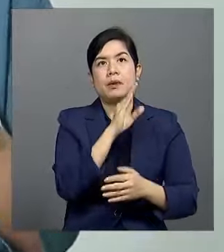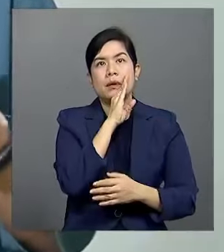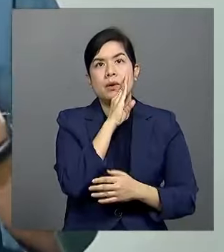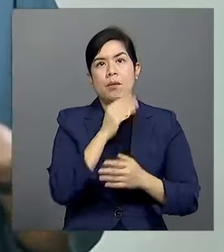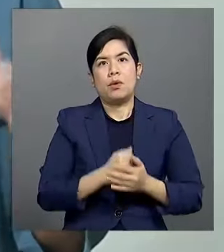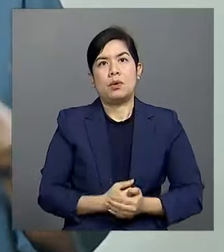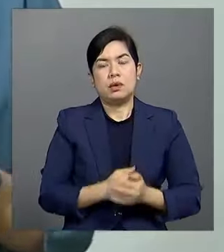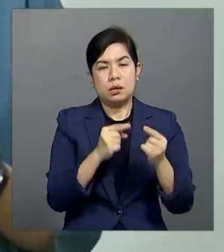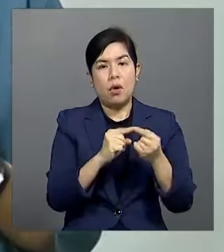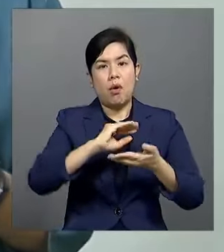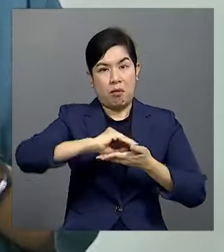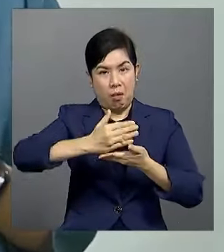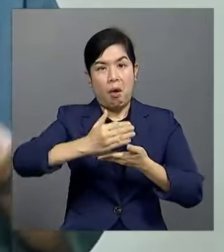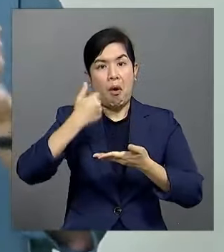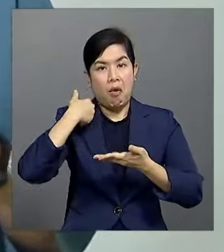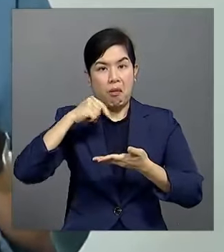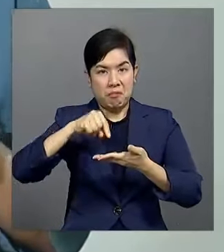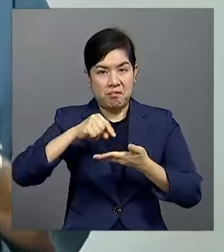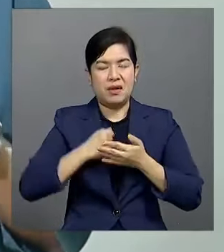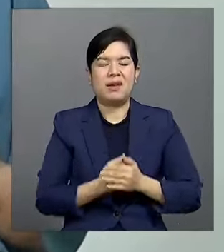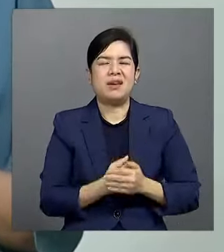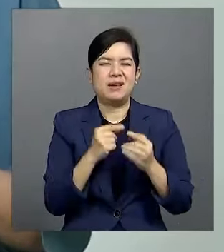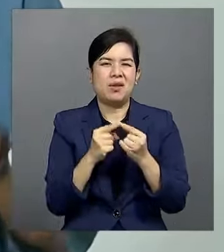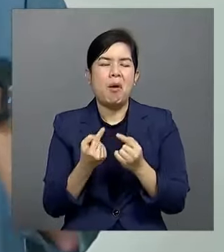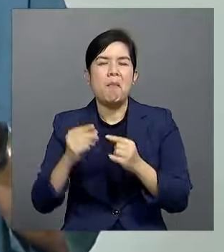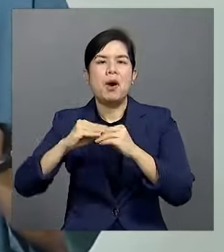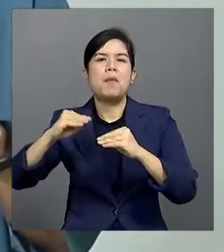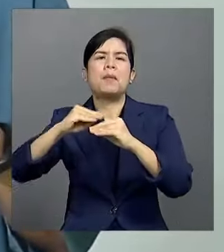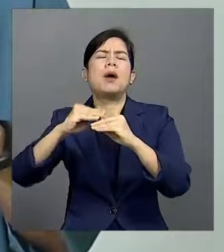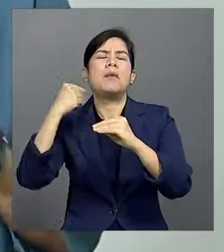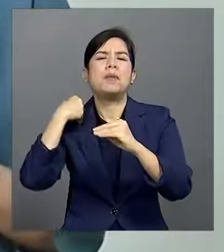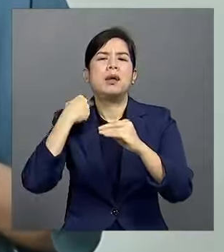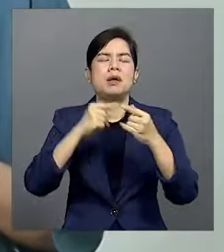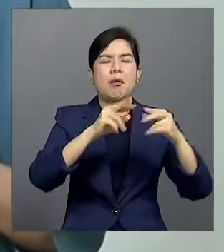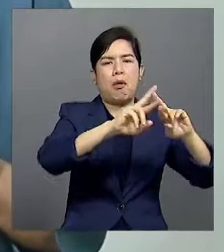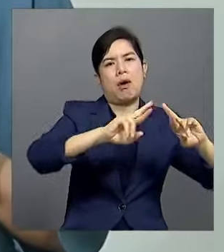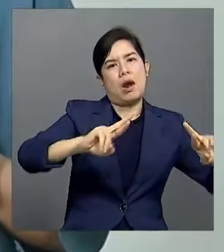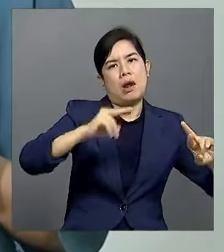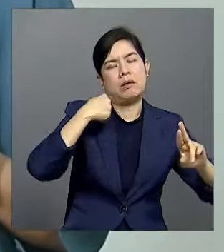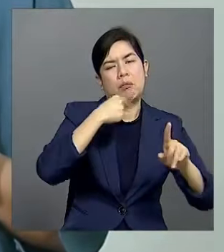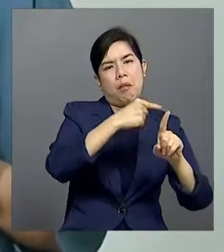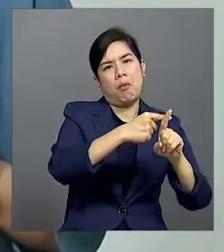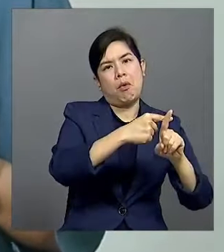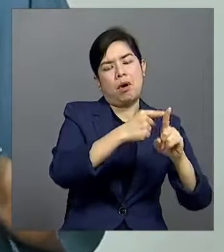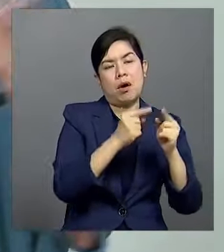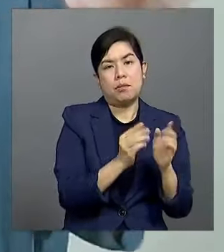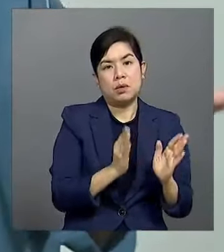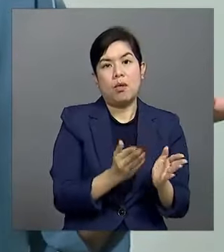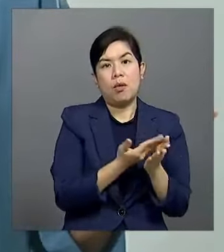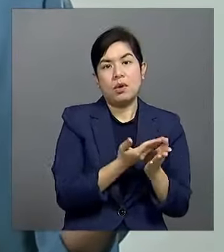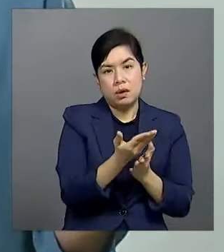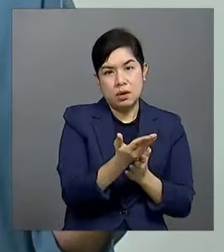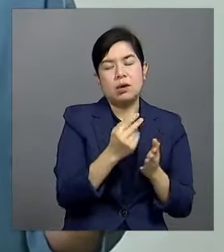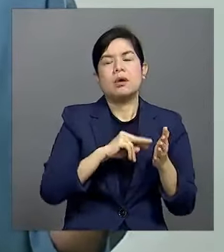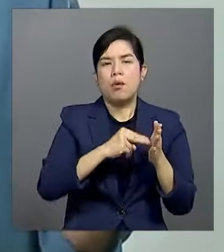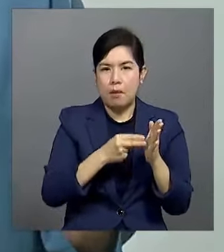ไหมมันก็จะไปแอดเอาในราคาเมนูอาหารที่เพิ่มขึ้นส่วนต่างตรงนั้นนะก็ควรจะเป็นการกระจายความรับผิดชอบระหว่างร้านอ